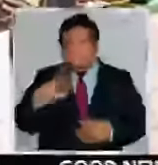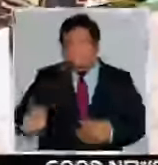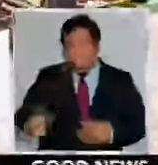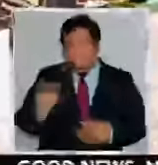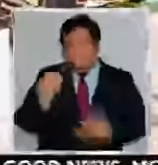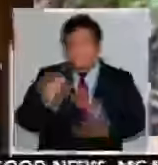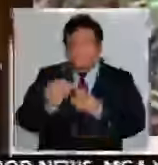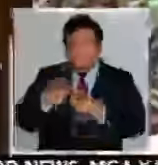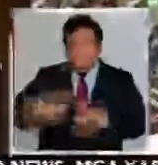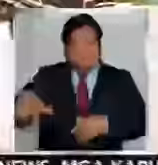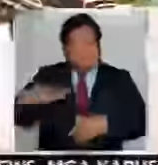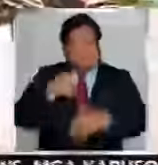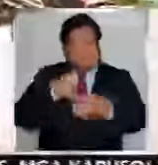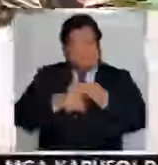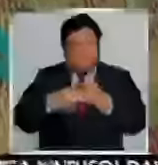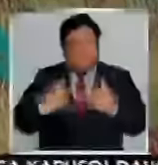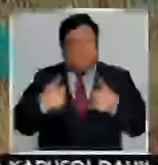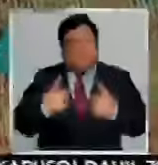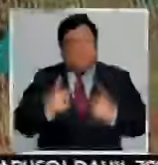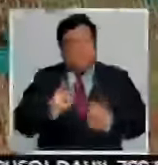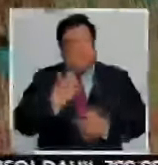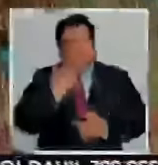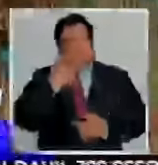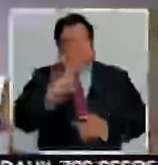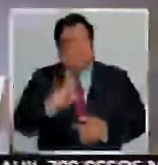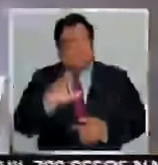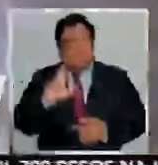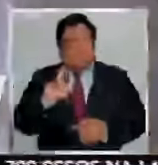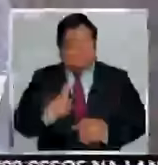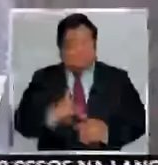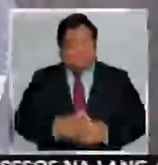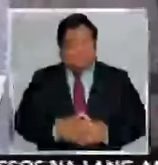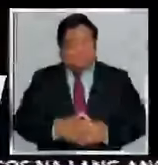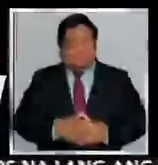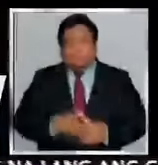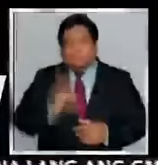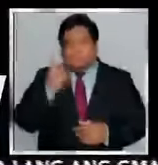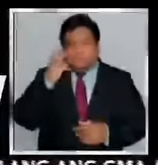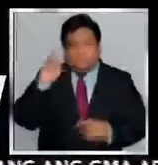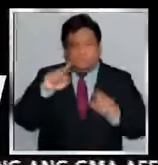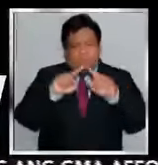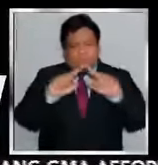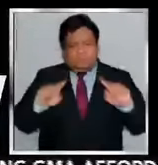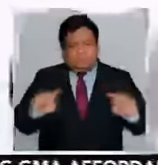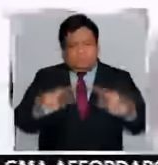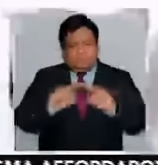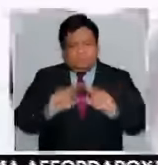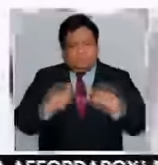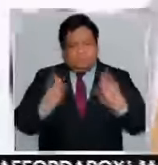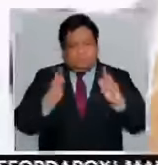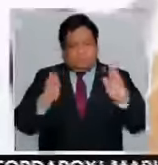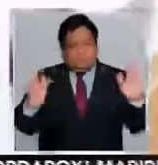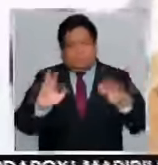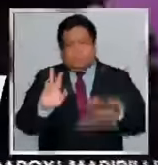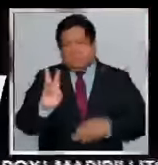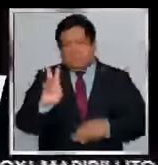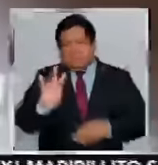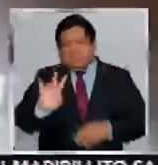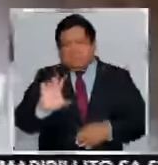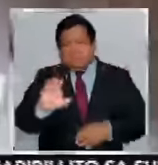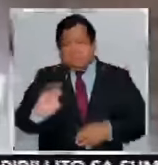Nakita po ito sa gitna po ng bukit. Hugis at sulok ang mga ito at ang pinakamalaki nasa 67 cm ang haba. Ang tawag nila